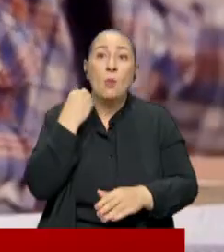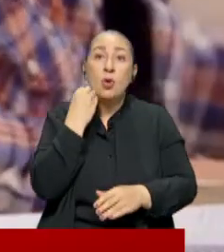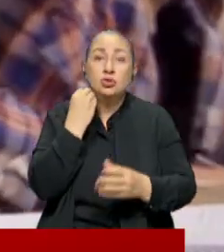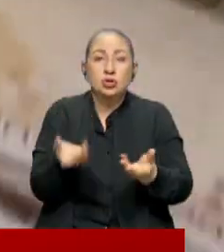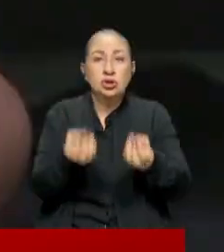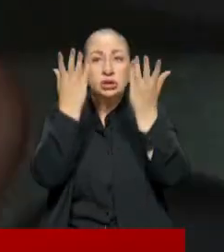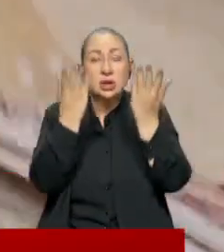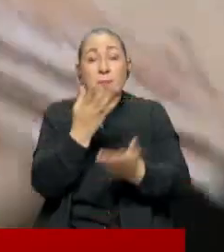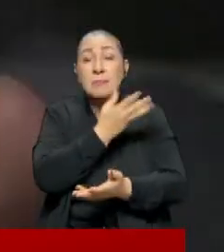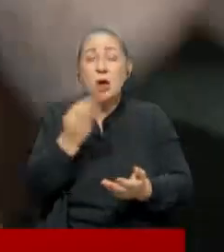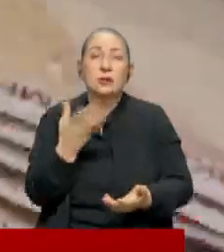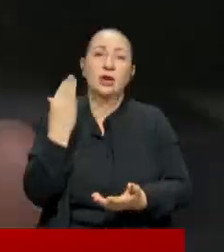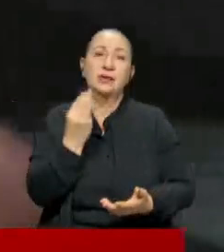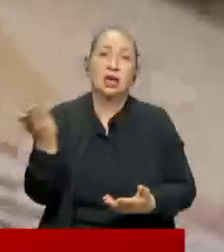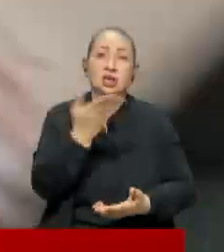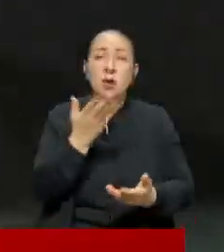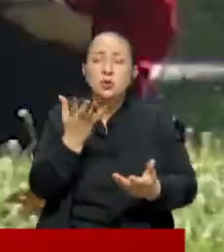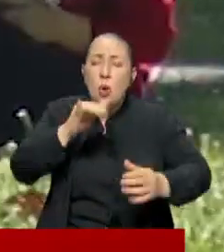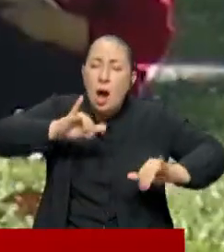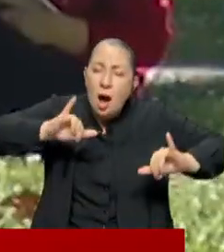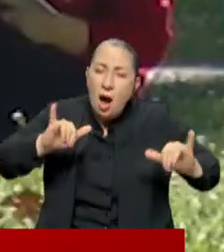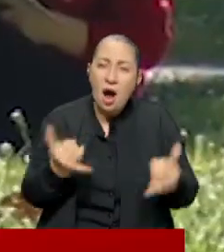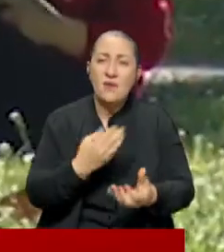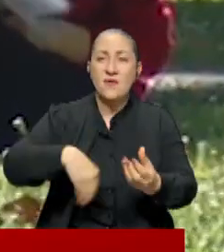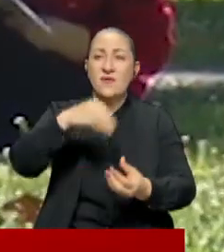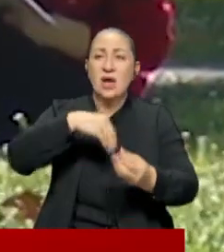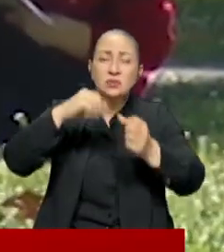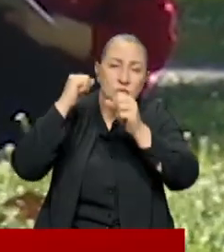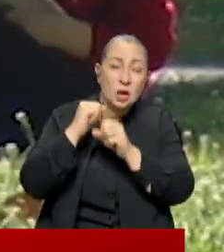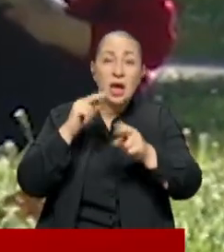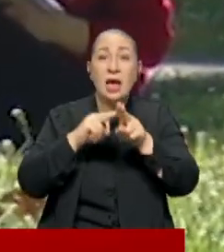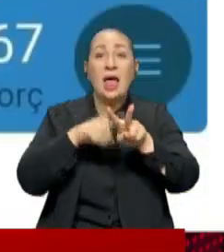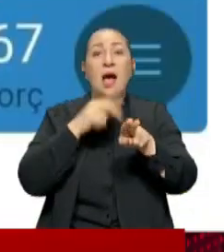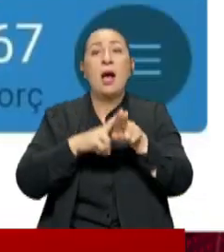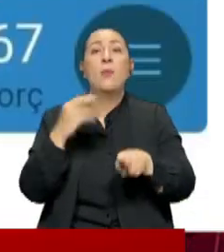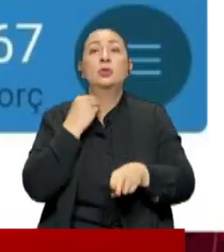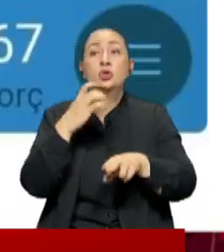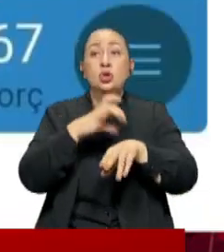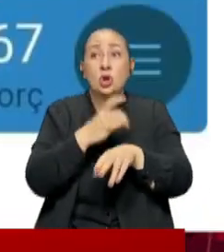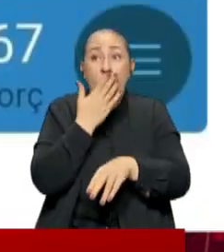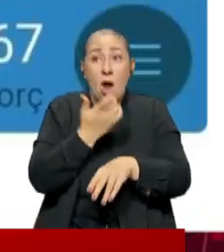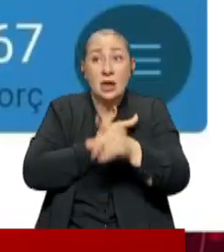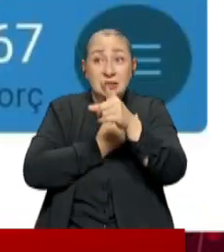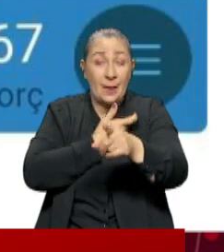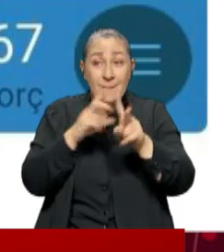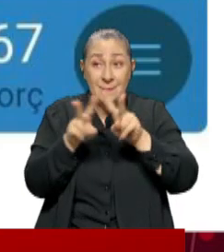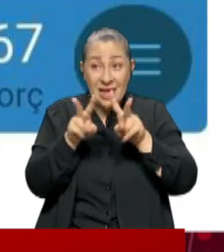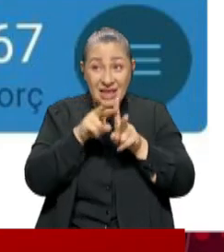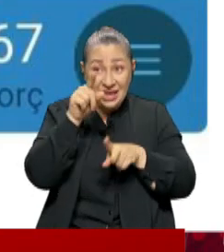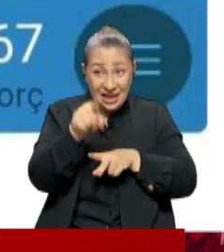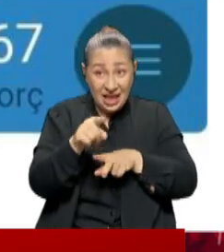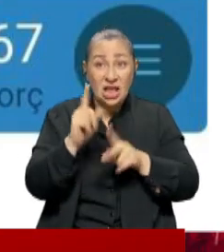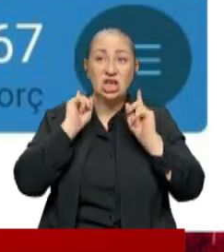bindi. Milyonlarca genç faiz yükü altında. KYK borçlusu, doktor öğrencisi Mehdi Pekedis